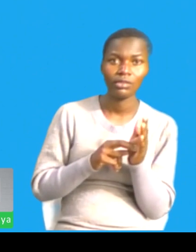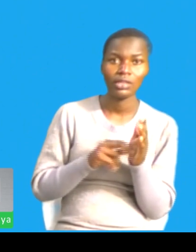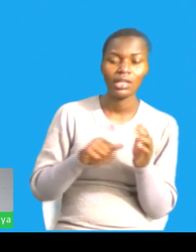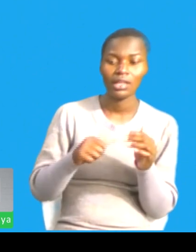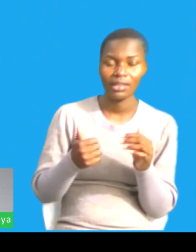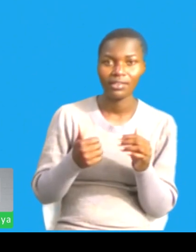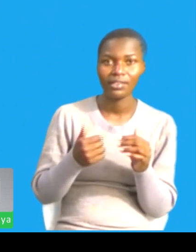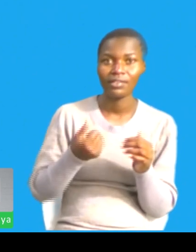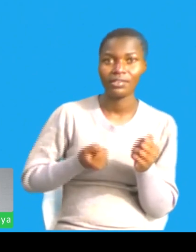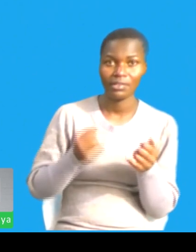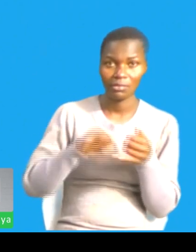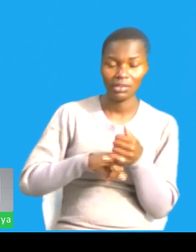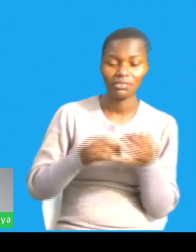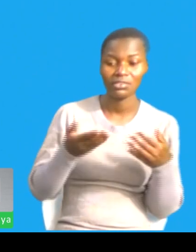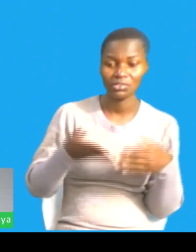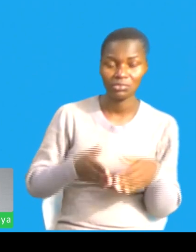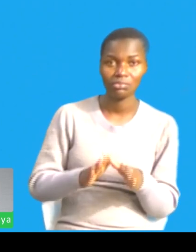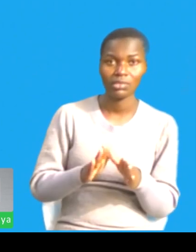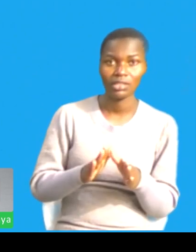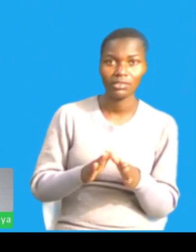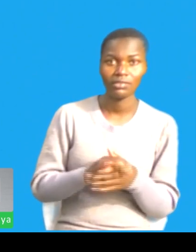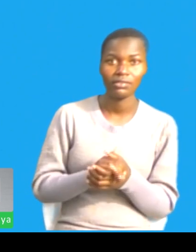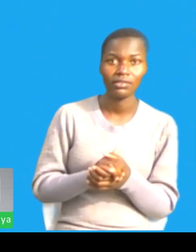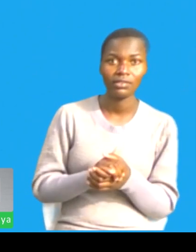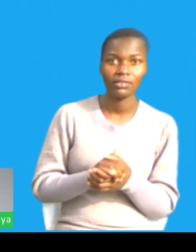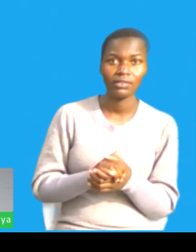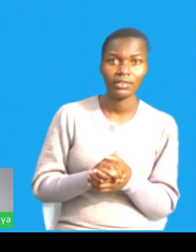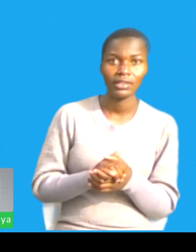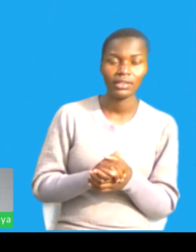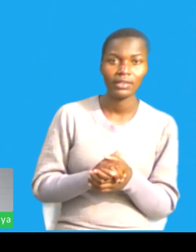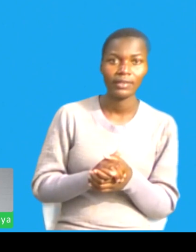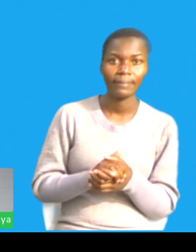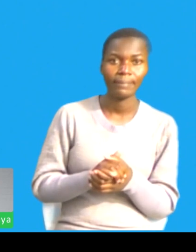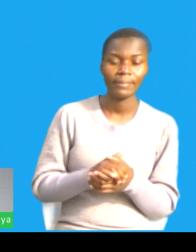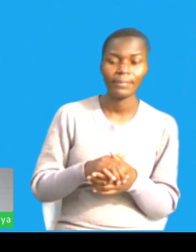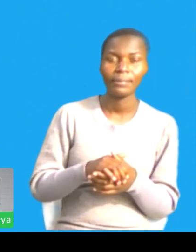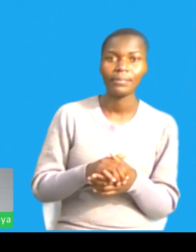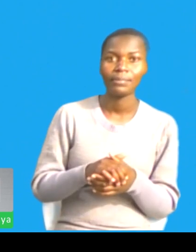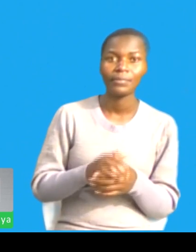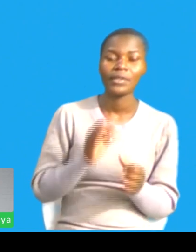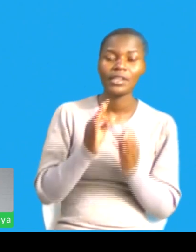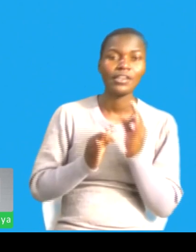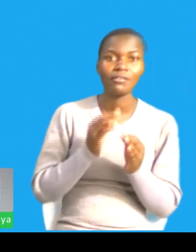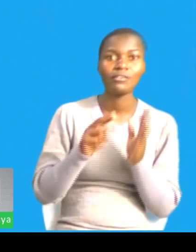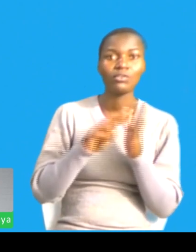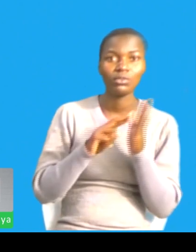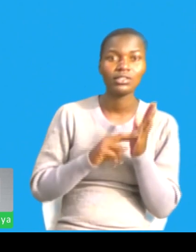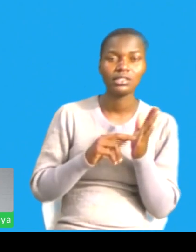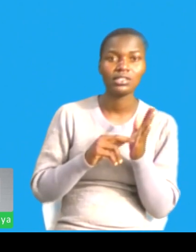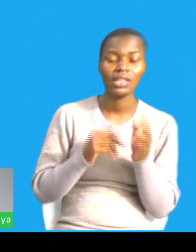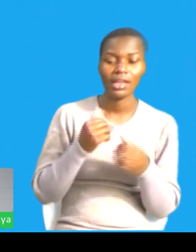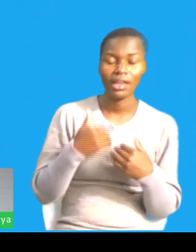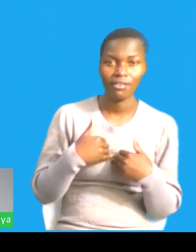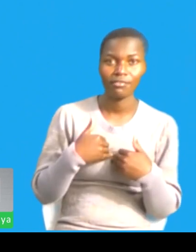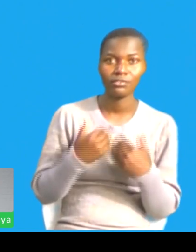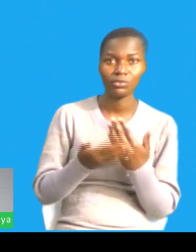kuzaa. Hizo Right. ni vitu zinaweza kuwa catered for. Wakitengeza sheria ya kucater for hizo vitu. Right. You said it so